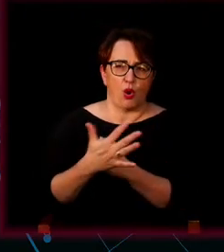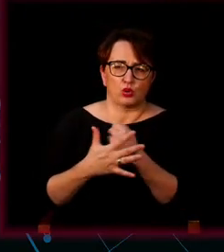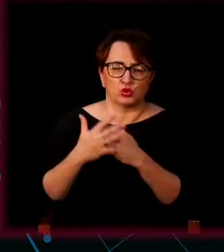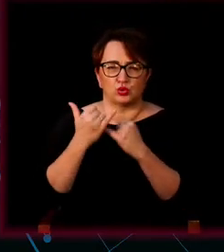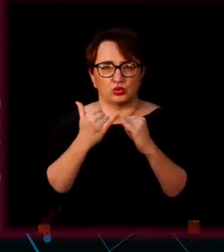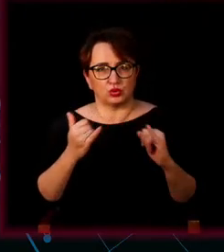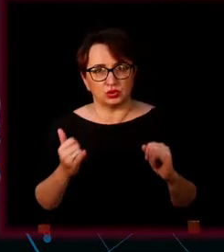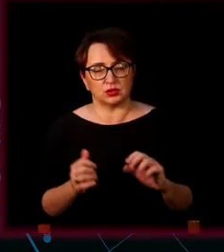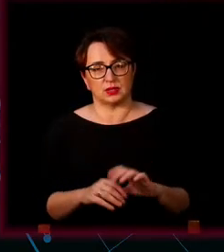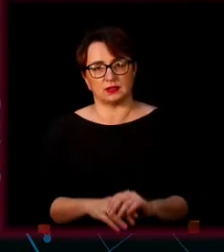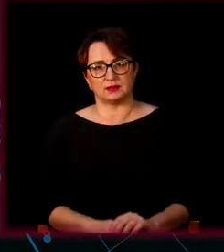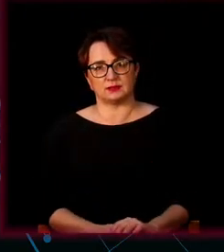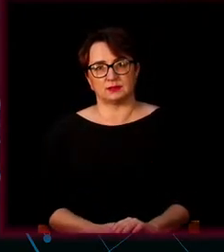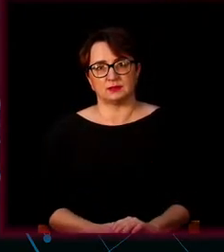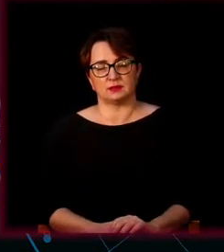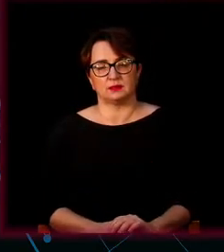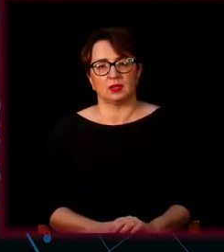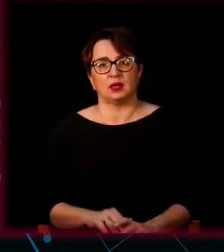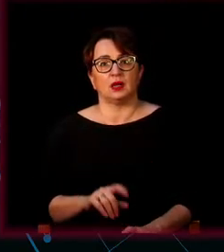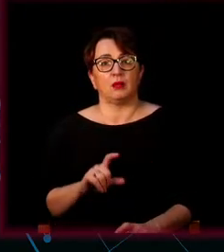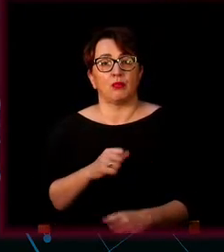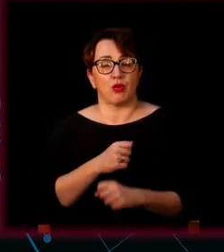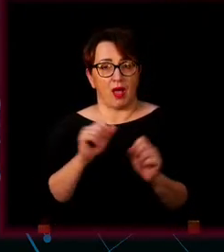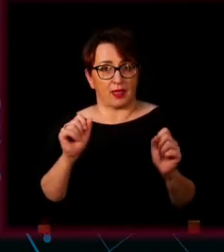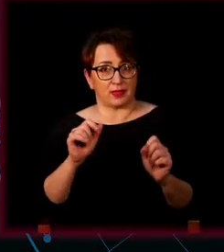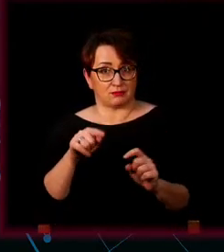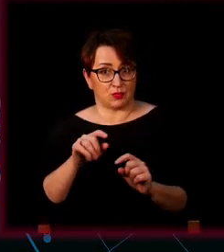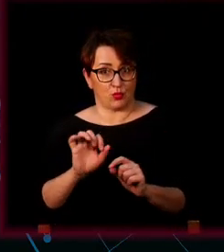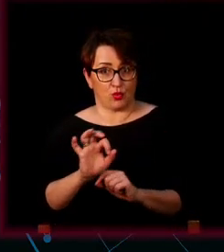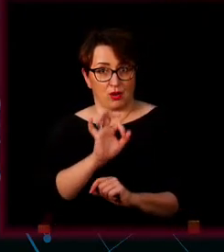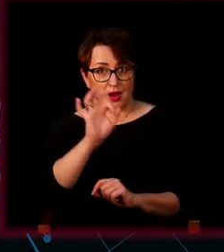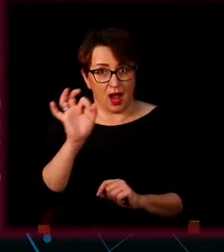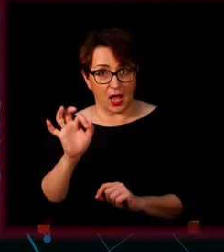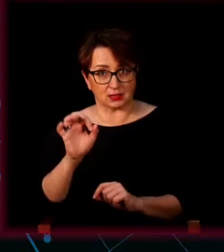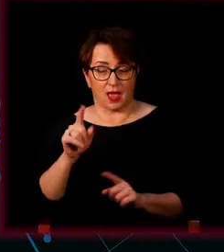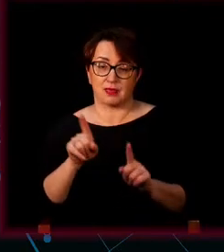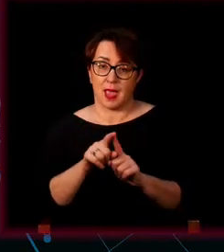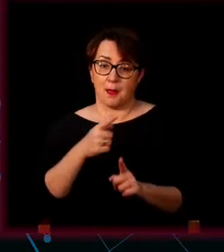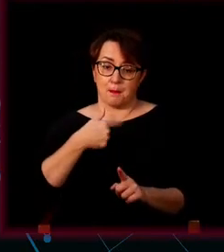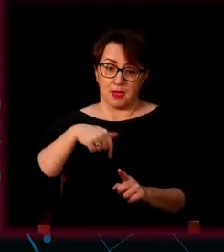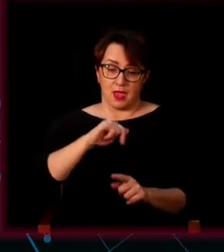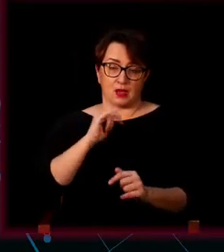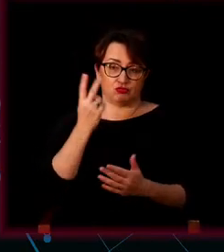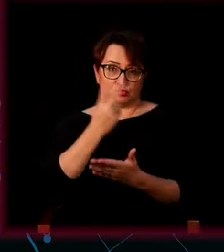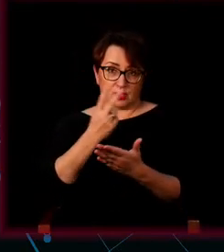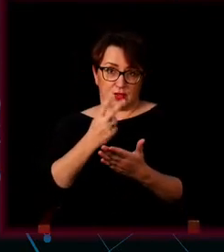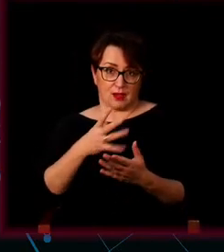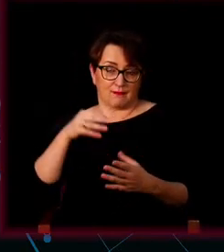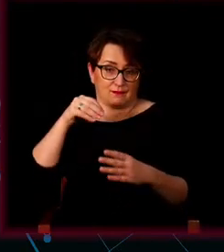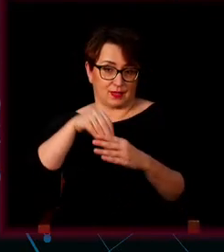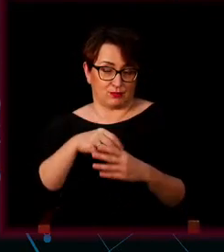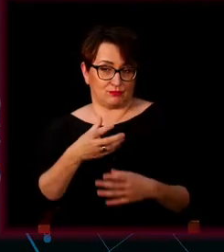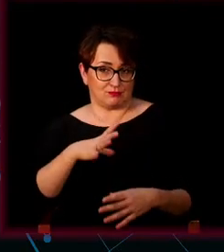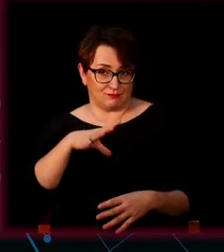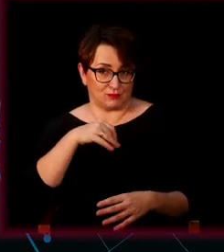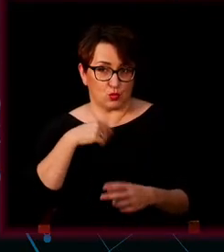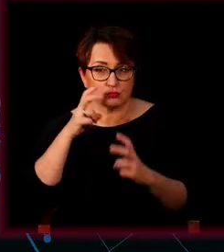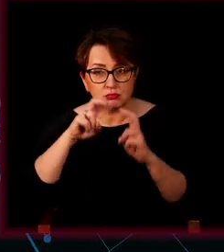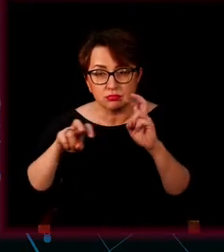oszukiwać, Genny przy okazji i przy okazji my, towarzysząc mu w pewnym sensie w odkrywaniu